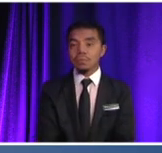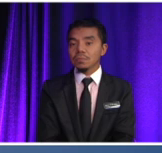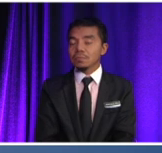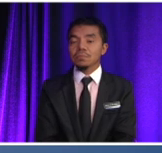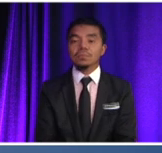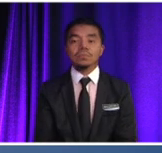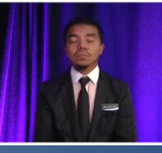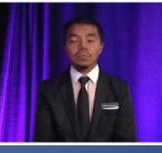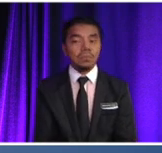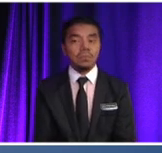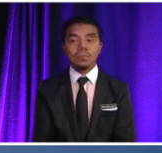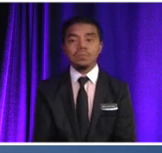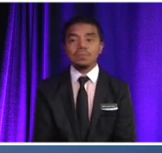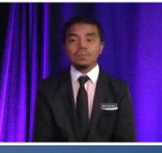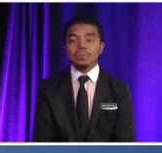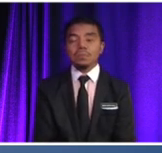mendapat sambutan